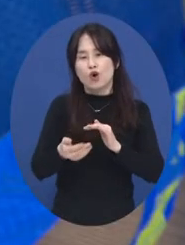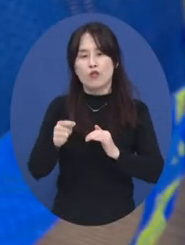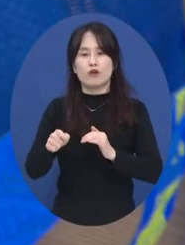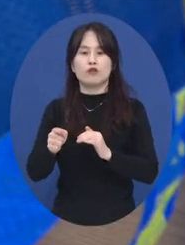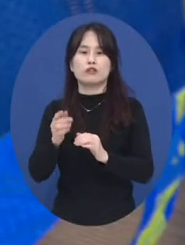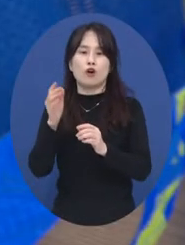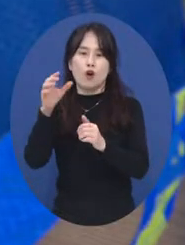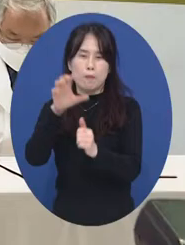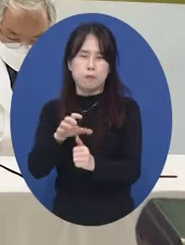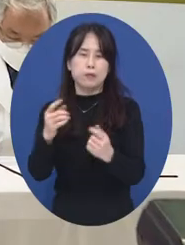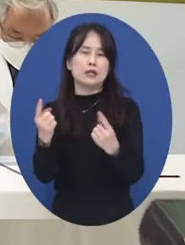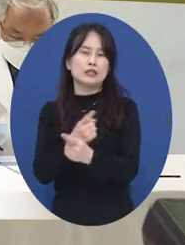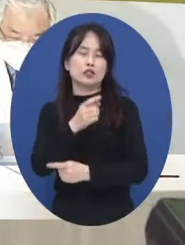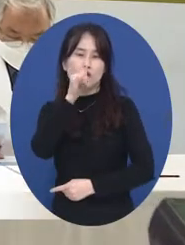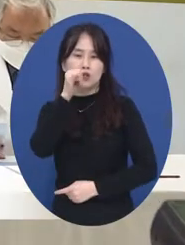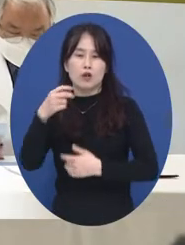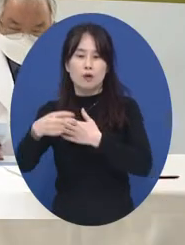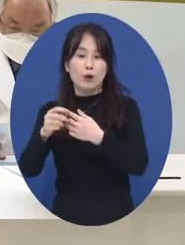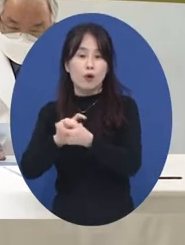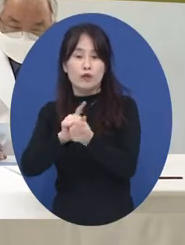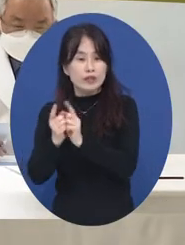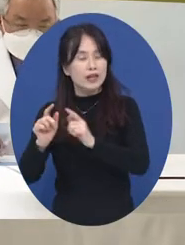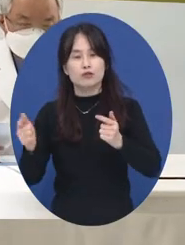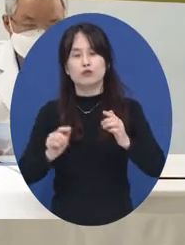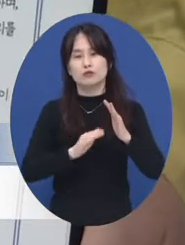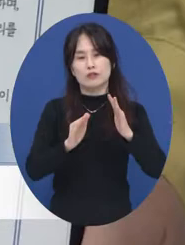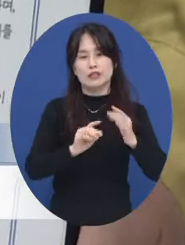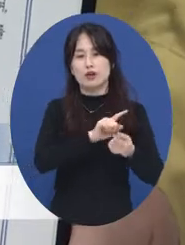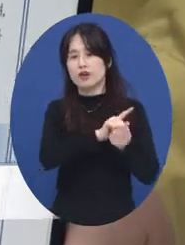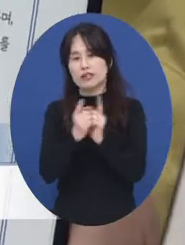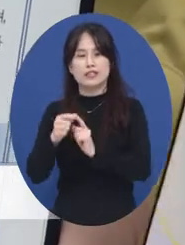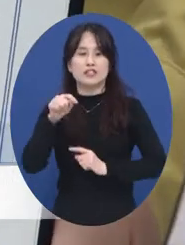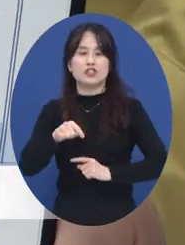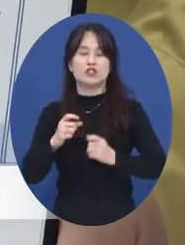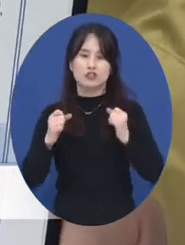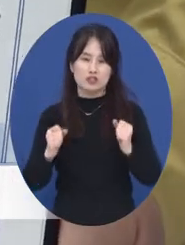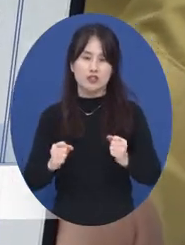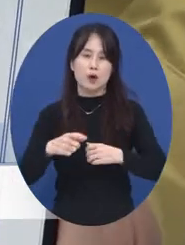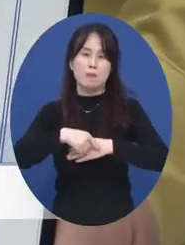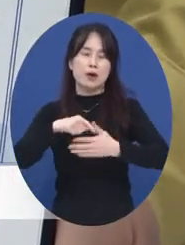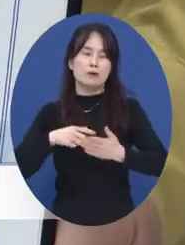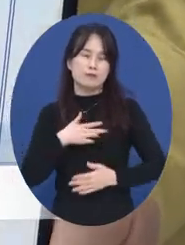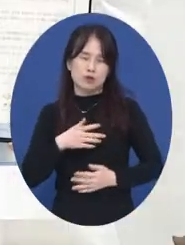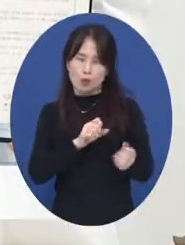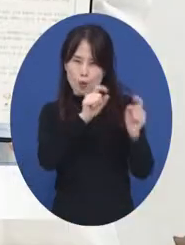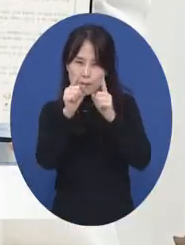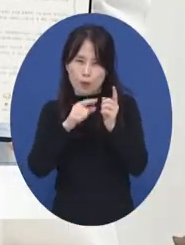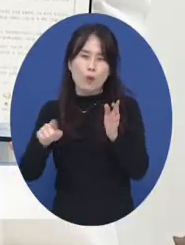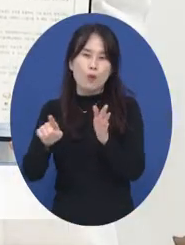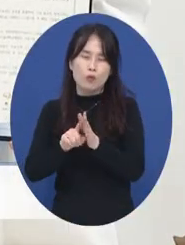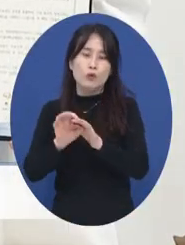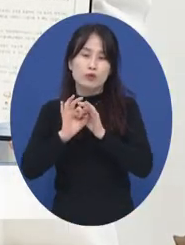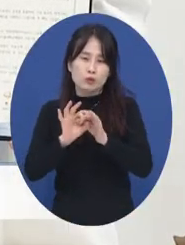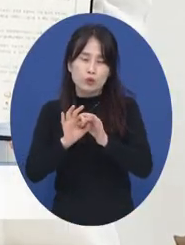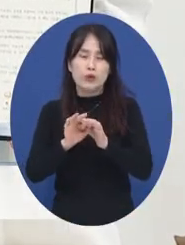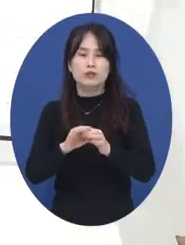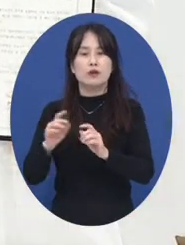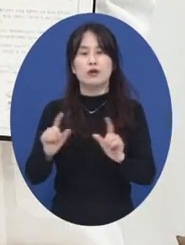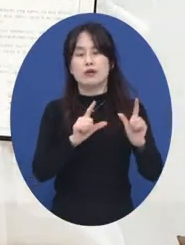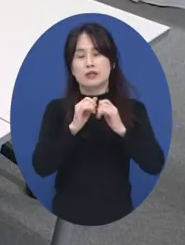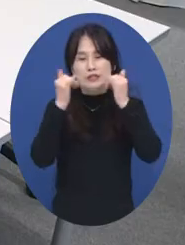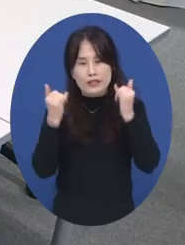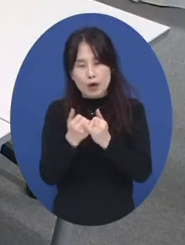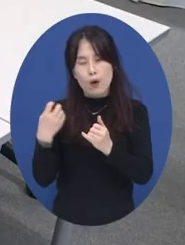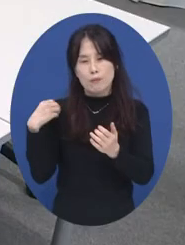격리돼 치료를 받습니다. 병원을 대체하는 곳이 아닌 가정을 대체하는 곳으로 심리정서적 회복을 통해 사회복귀를 원활하게